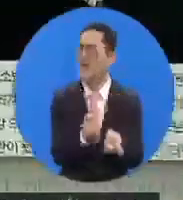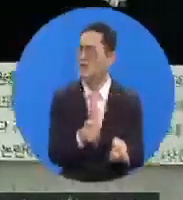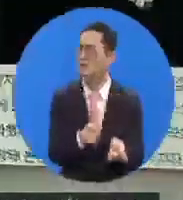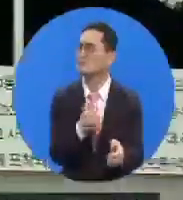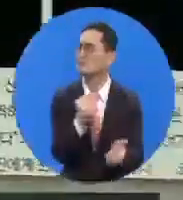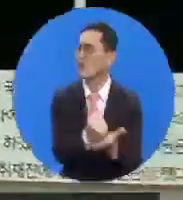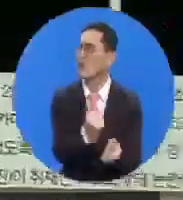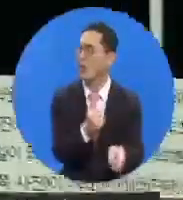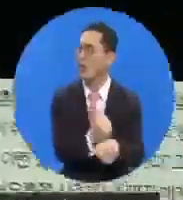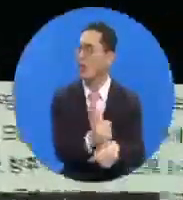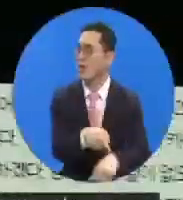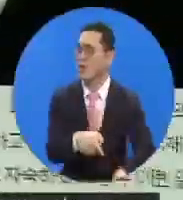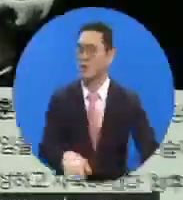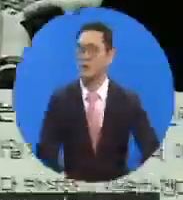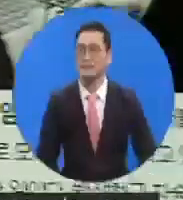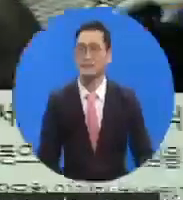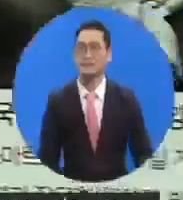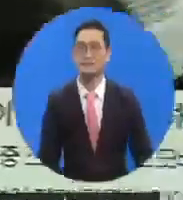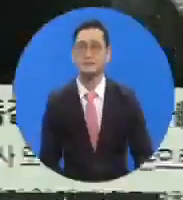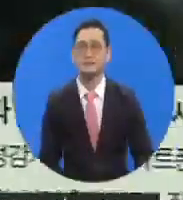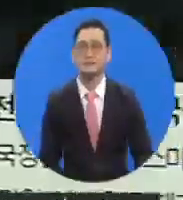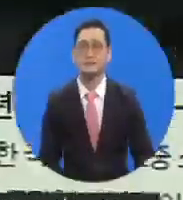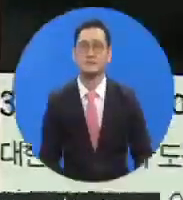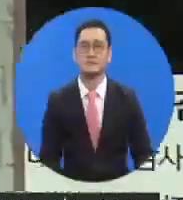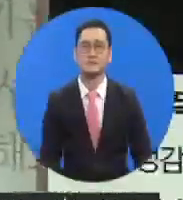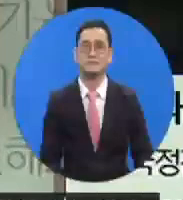진척이 계속되자 책임질 것이다. 뭐 이런 얘기도 나왔는데요.